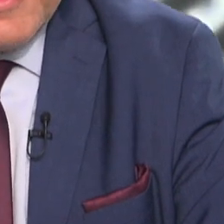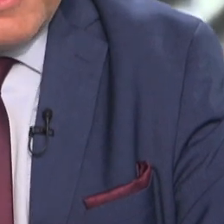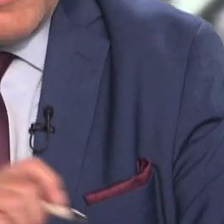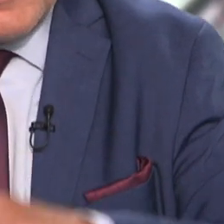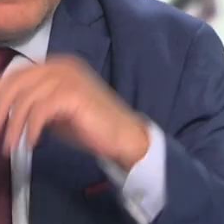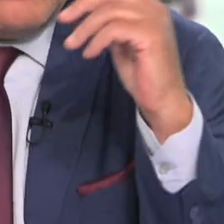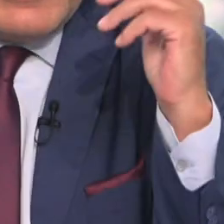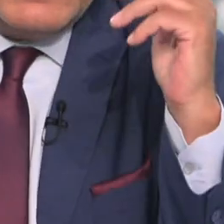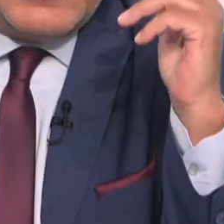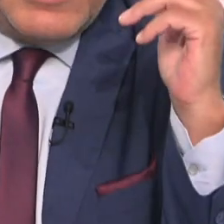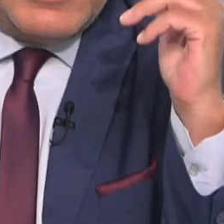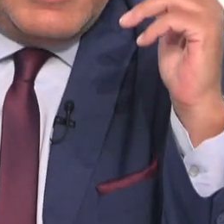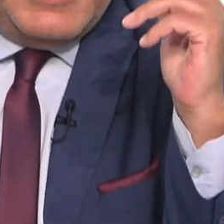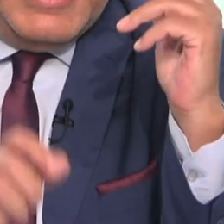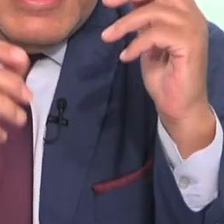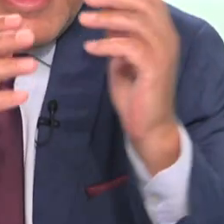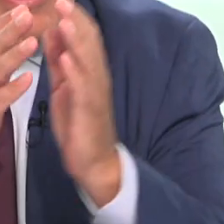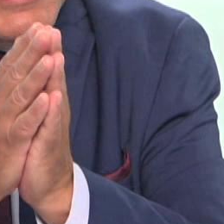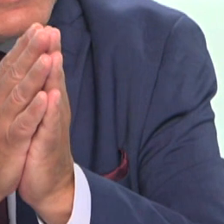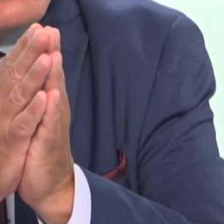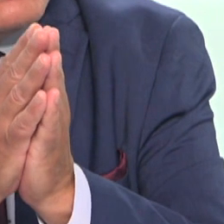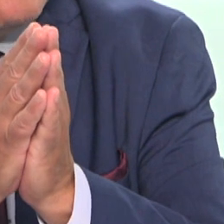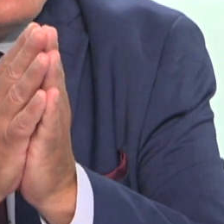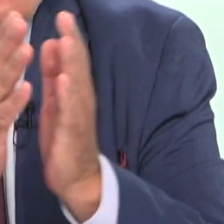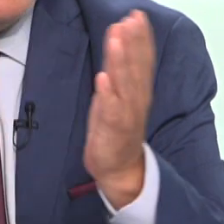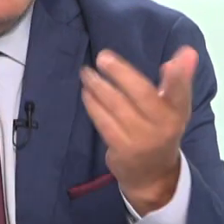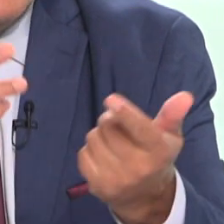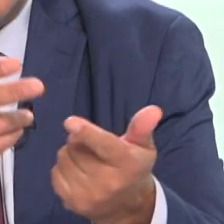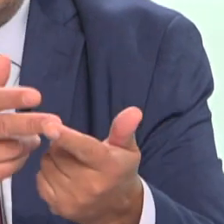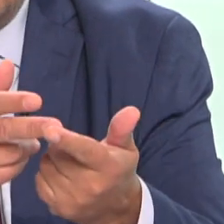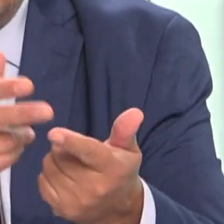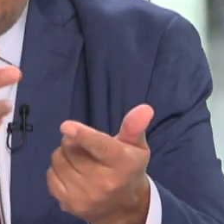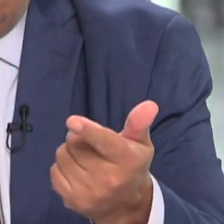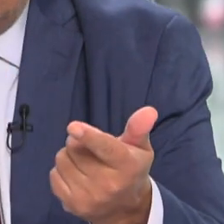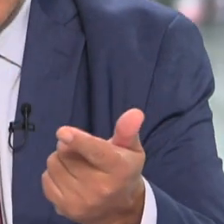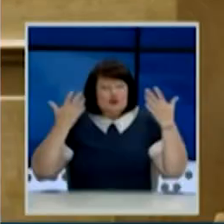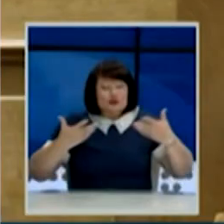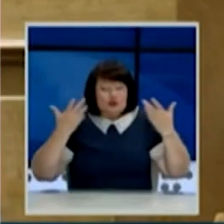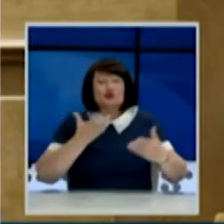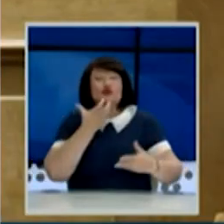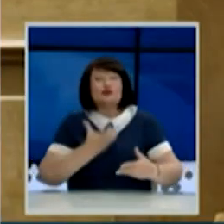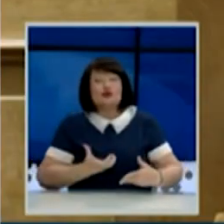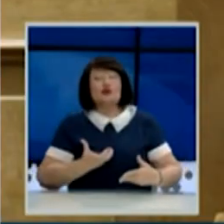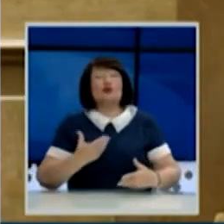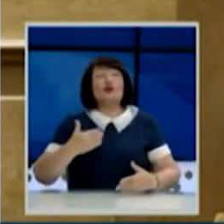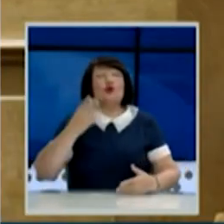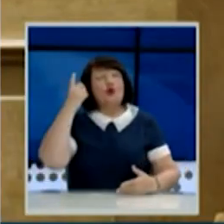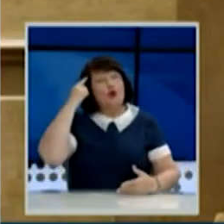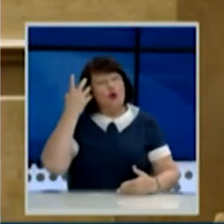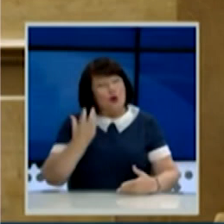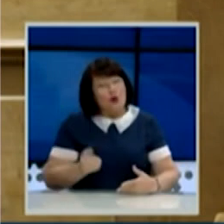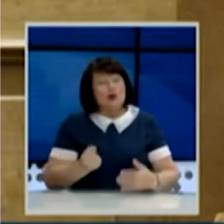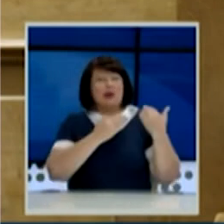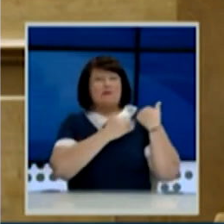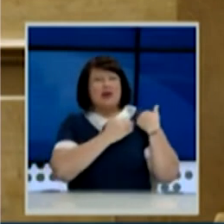Άρα δεν περιμένετε δηλαδή κάτι να ακούσετε κυρίως για την πολιτική προστασία, γιατί το ρεπορτάζ λέει ότι θα αναφερθεί εκτενώς στα της